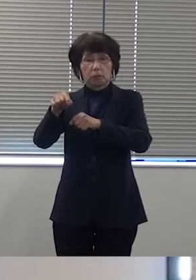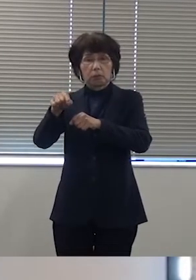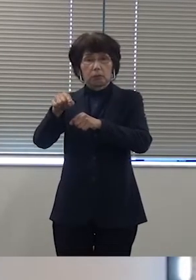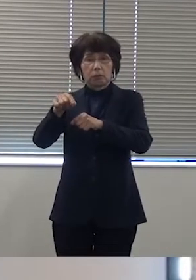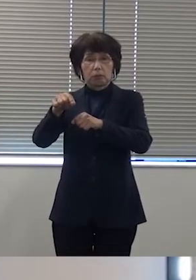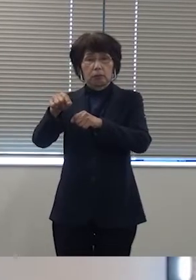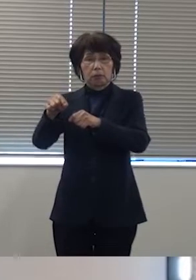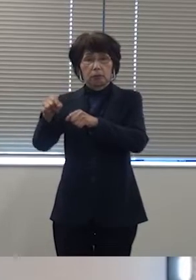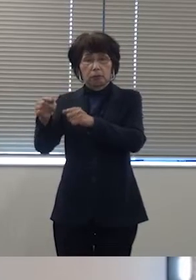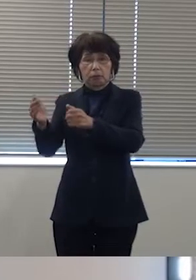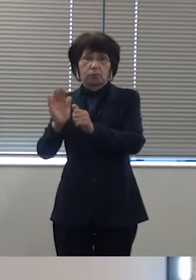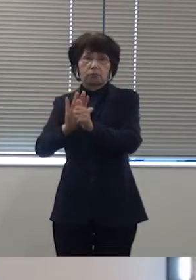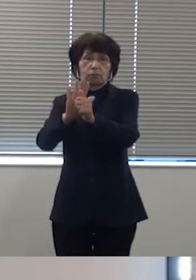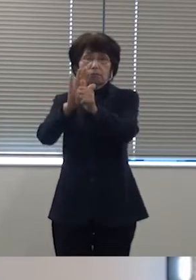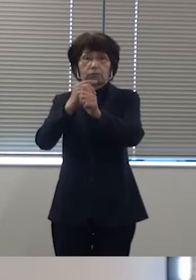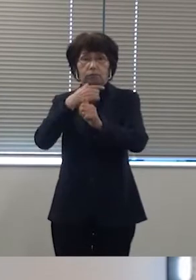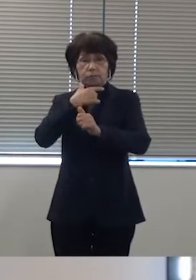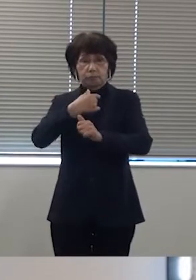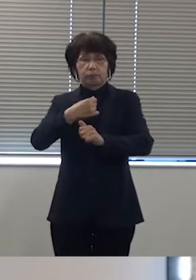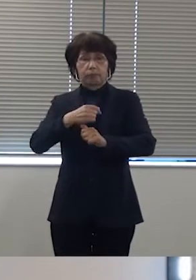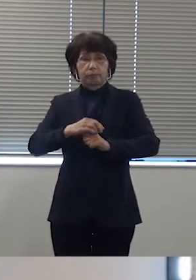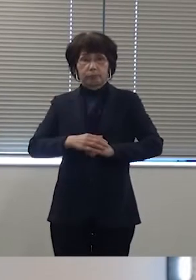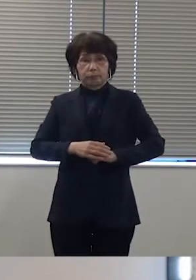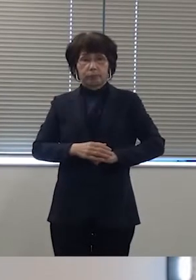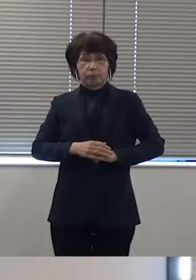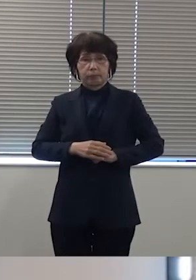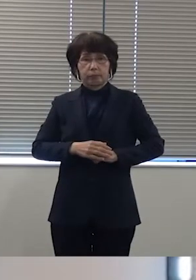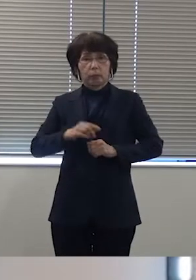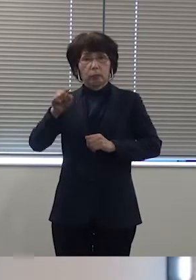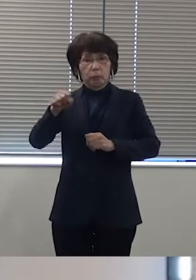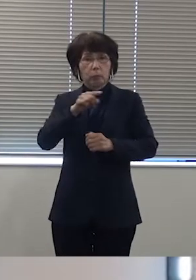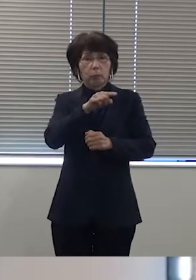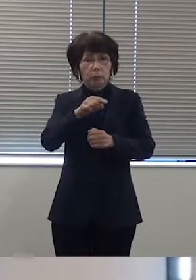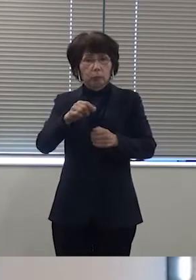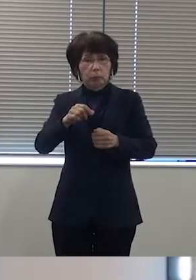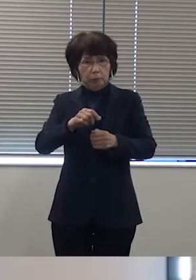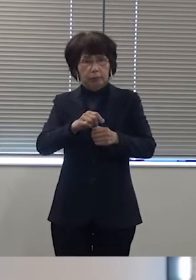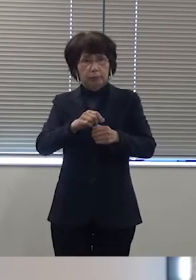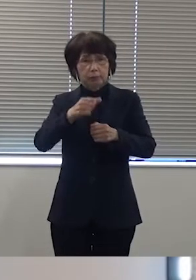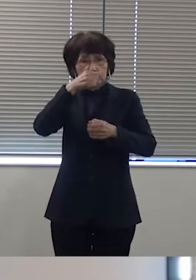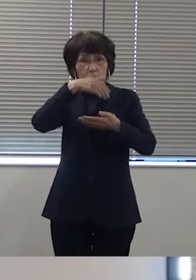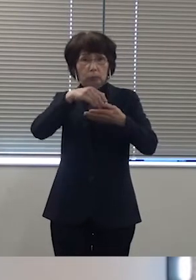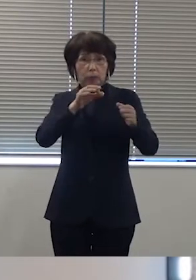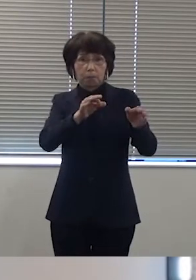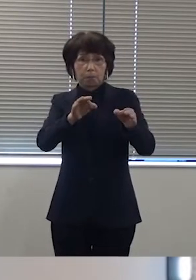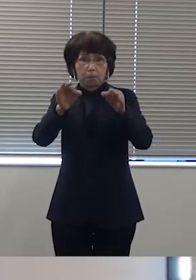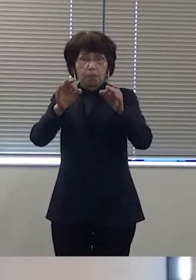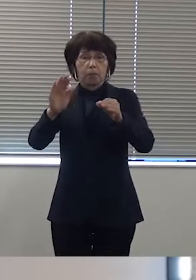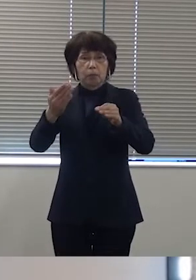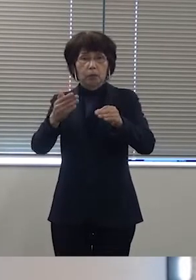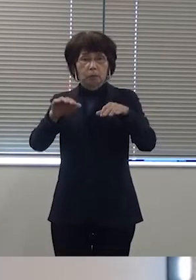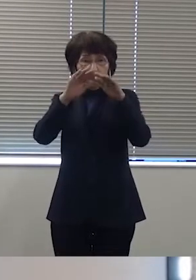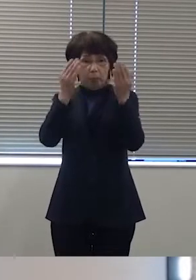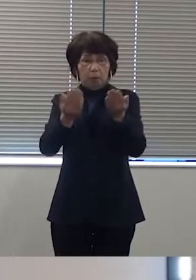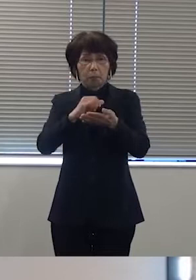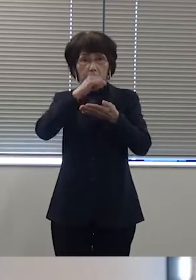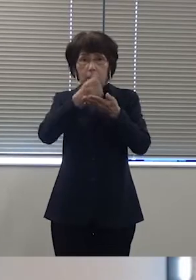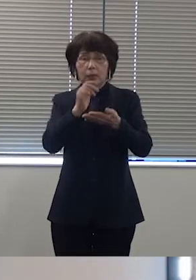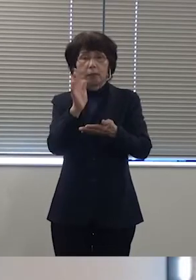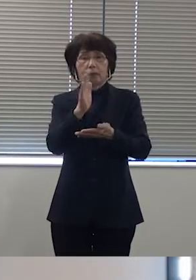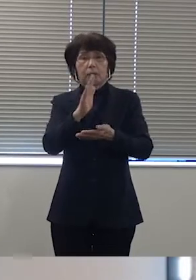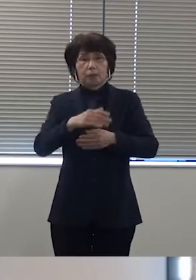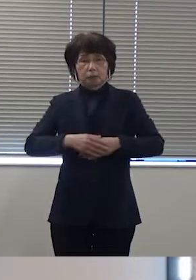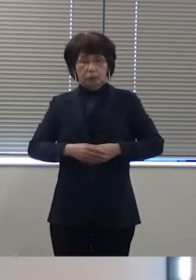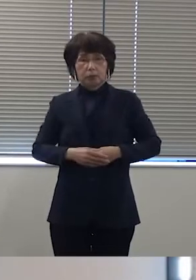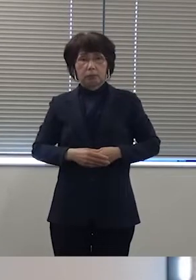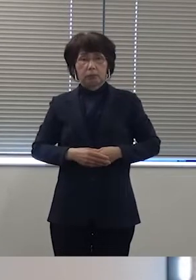予算は増額してるんですが、まだ完成形ではない。で、市で大体400億円なので 1% というと